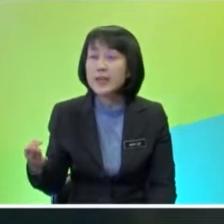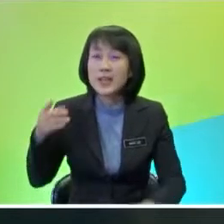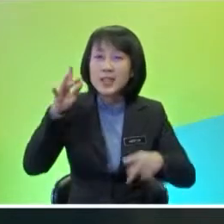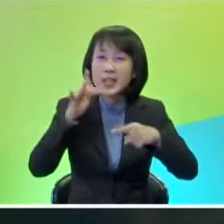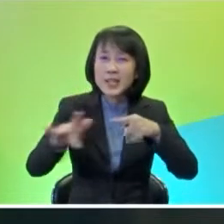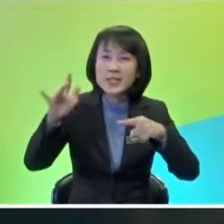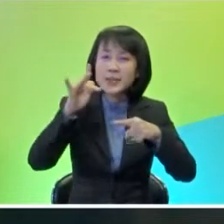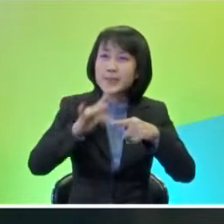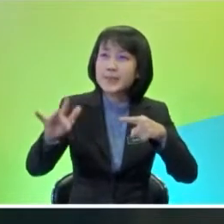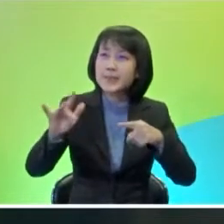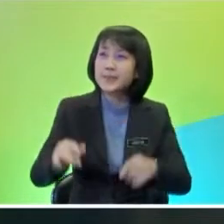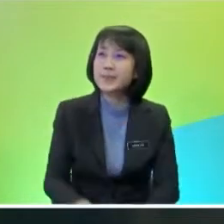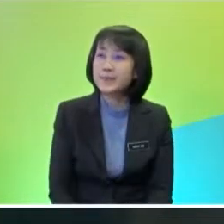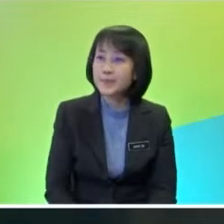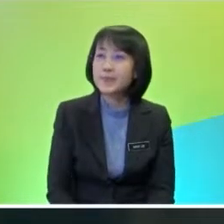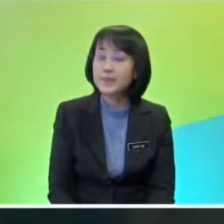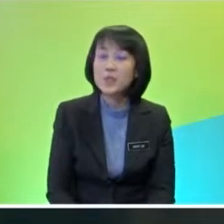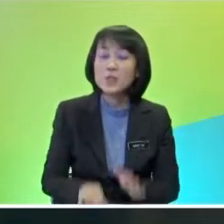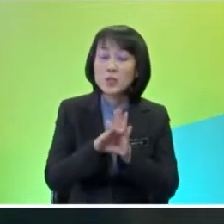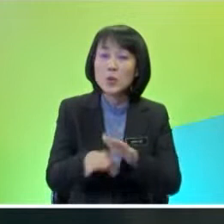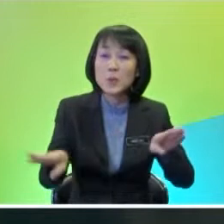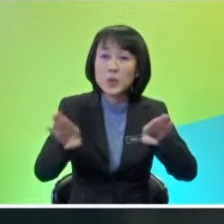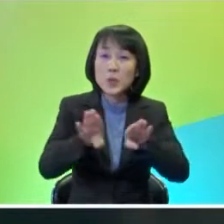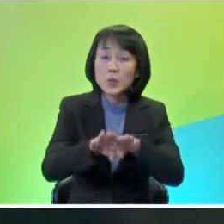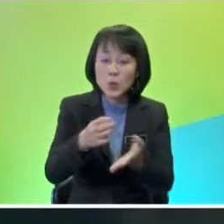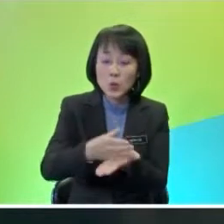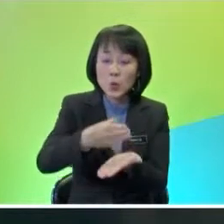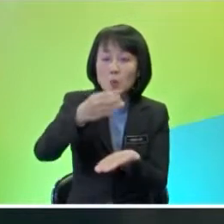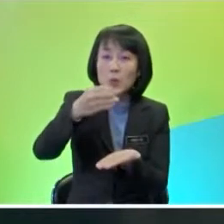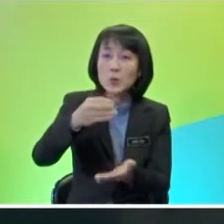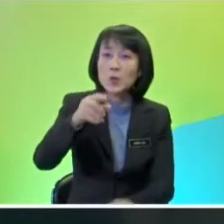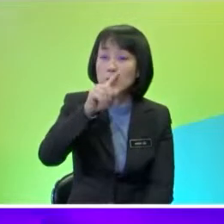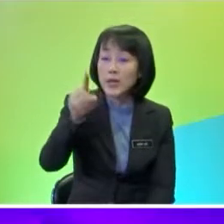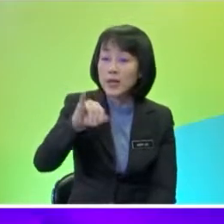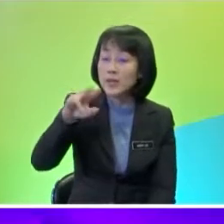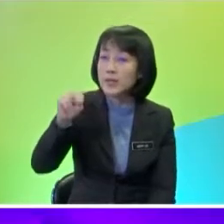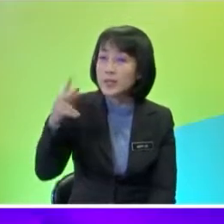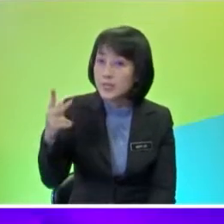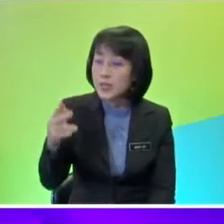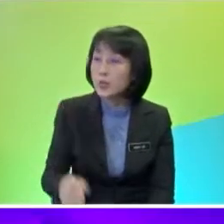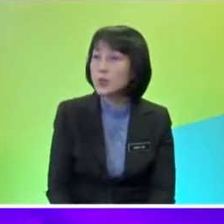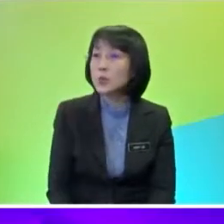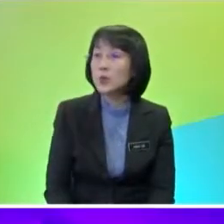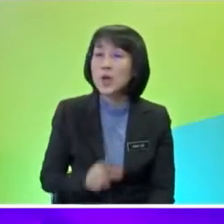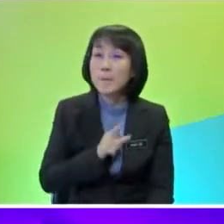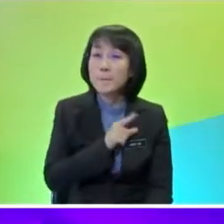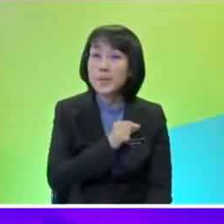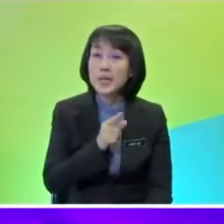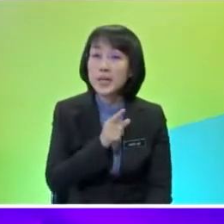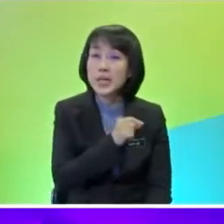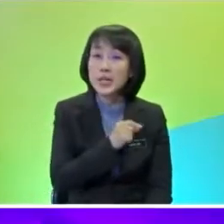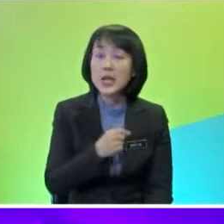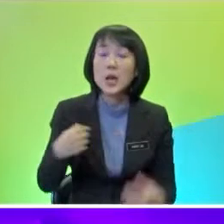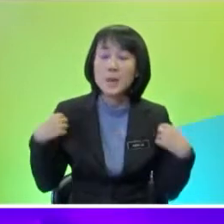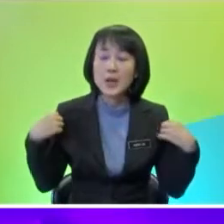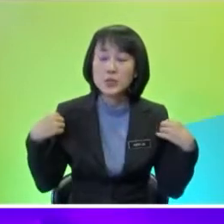botol yang zinc itu oke kemudian seperti PIN baju juga sedikit bahaya juga screw adalah